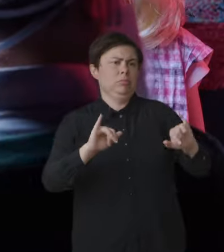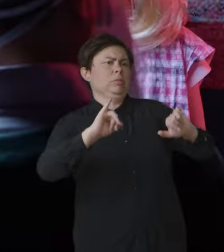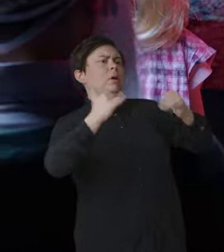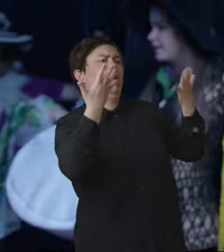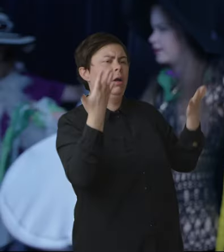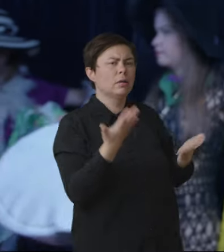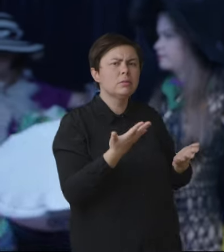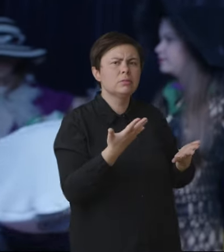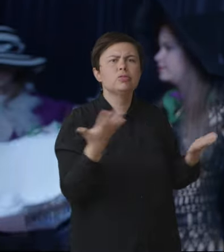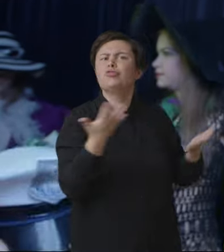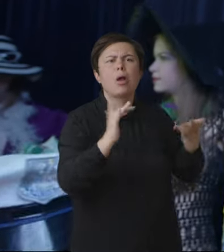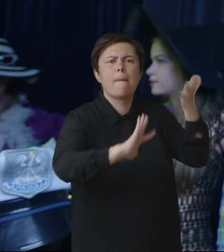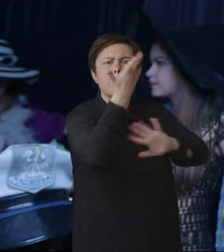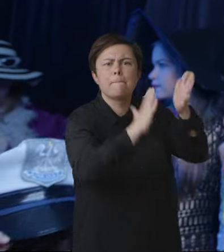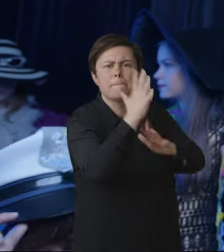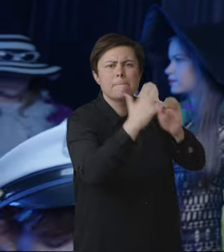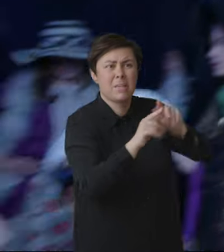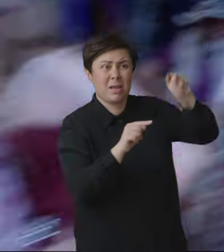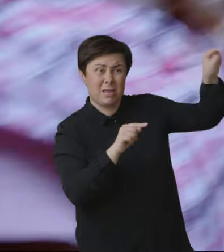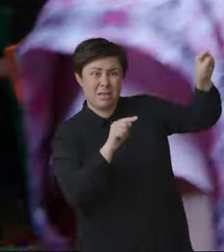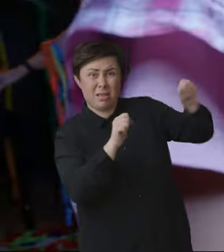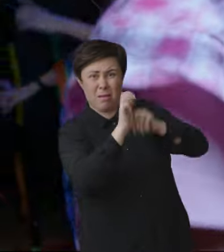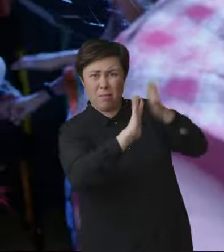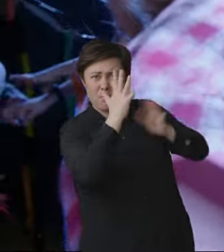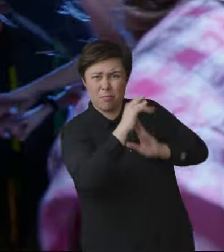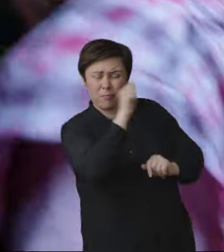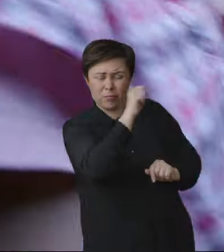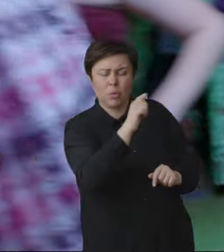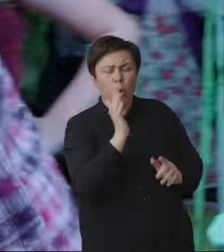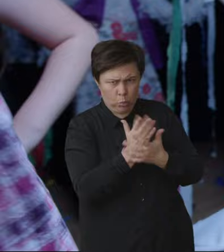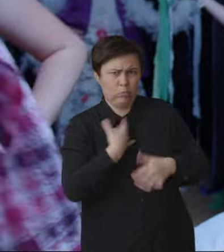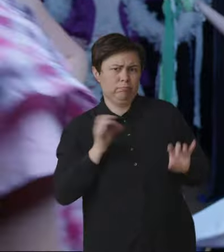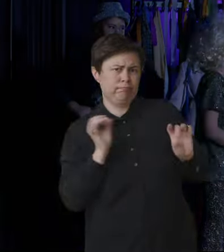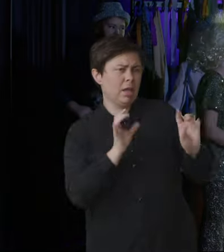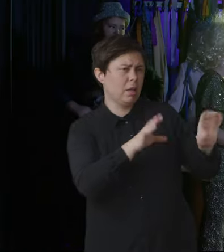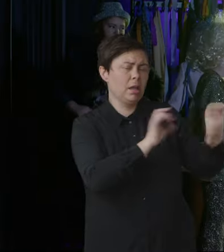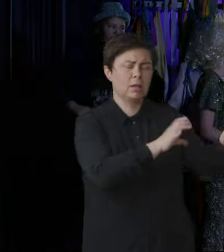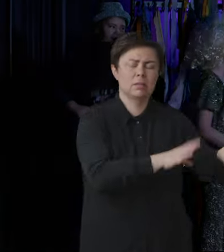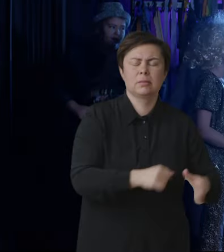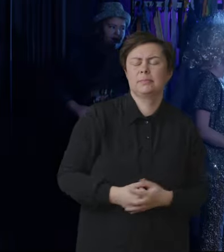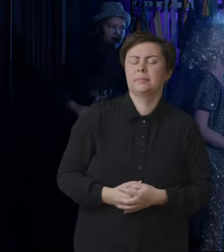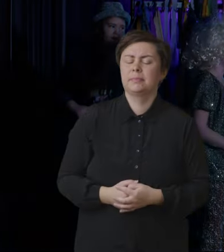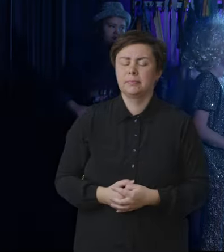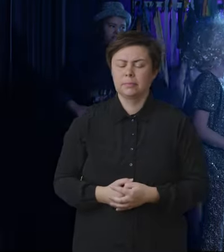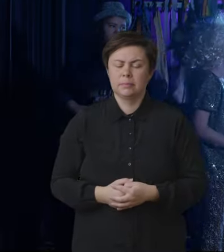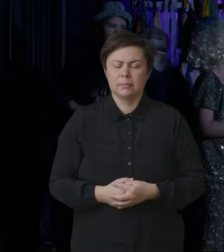to? Gdzie się pali? Przy malinie. Dobrze, już biegnę.